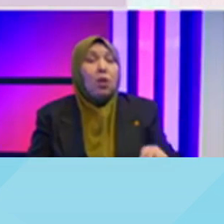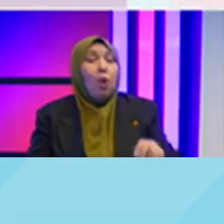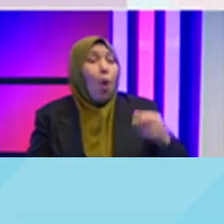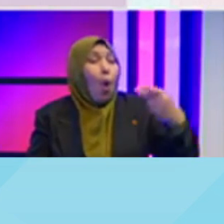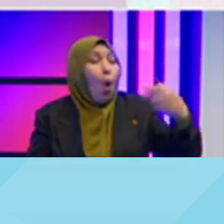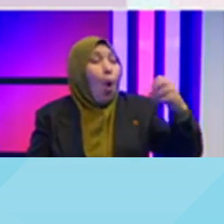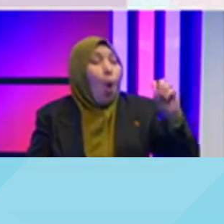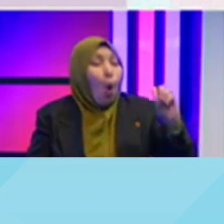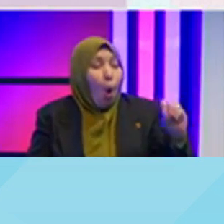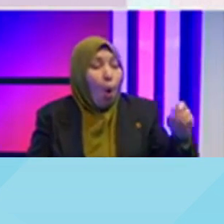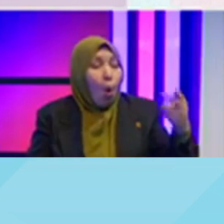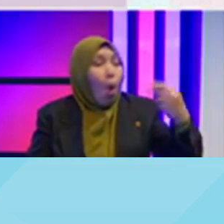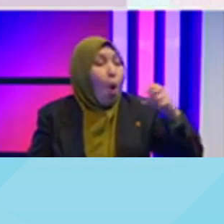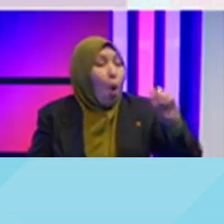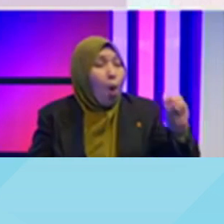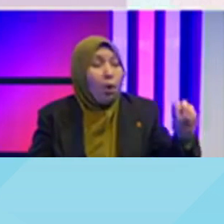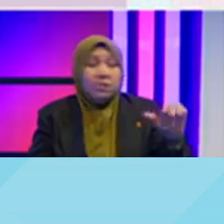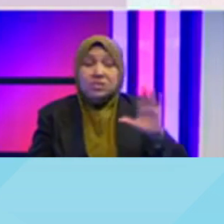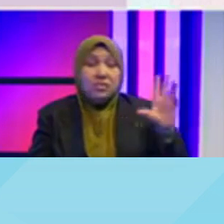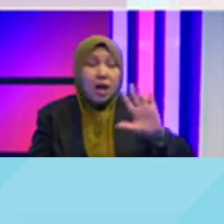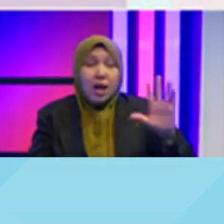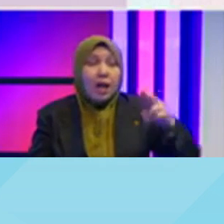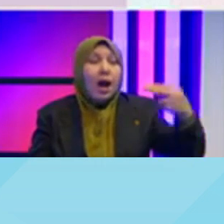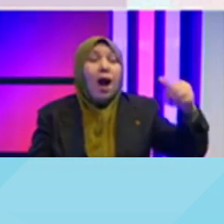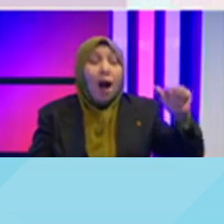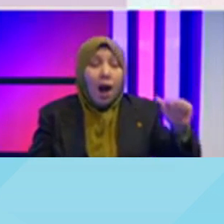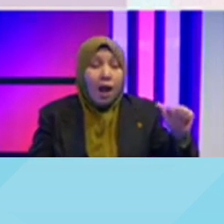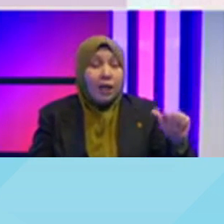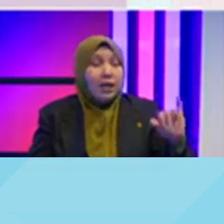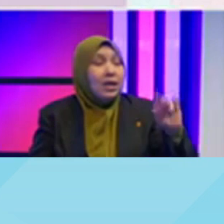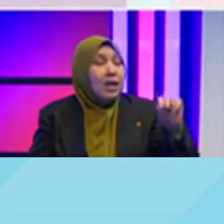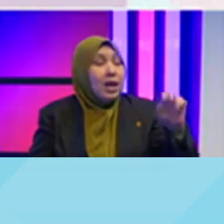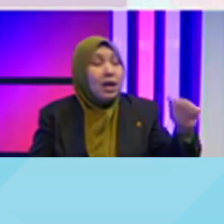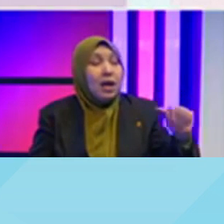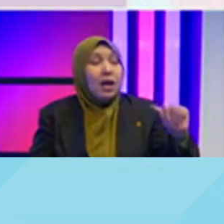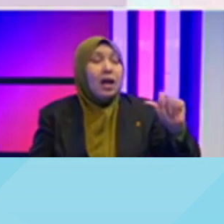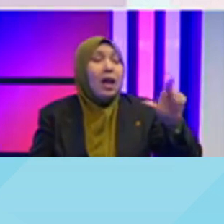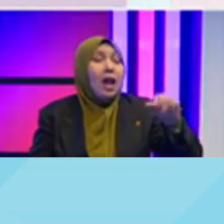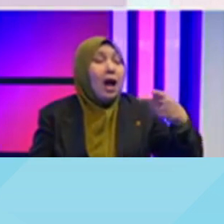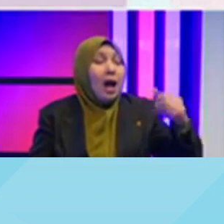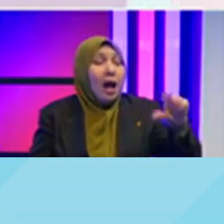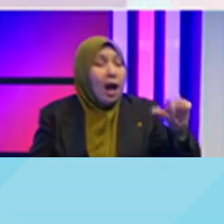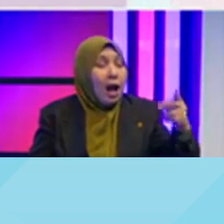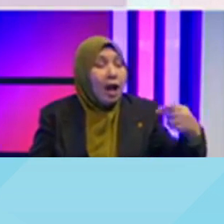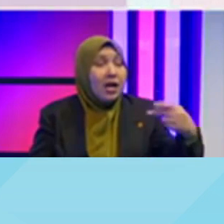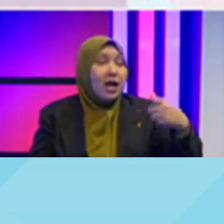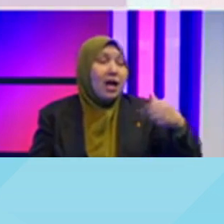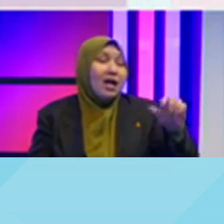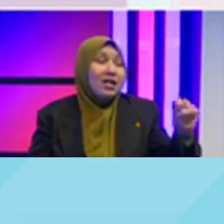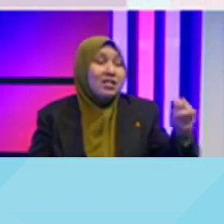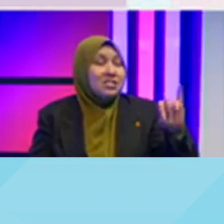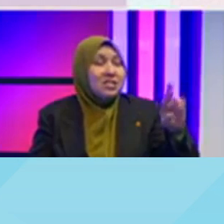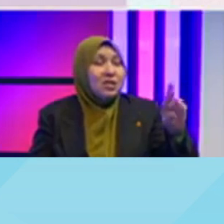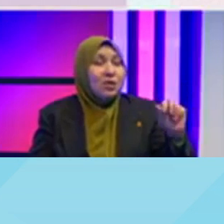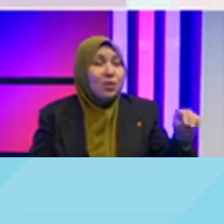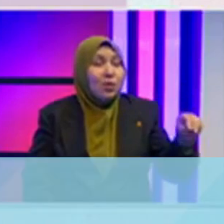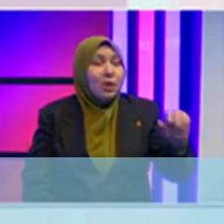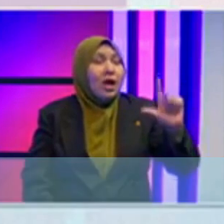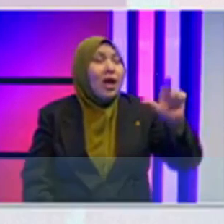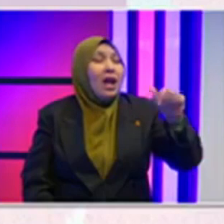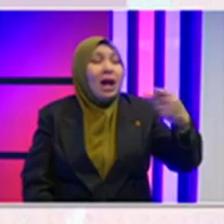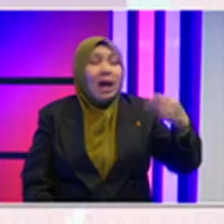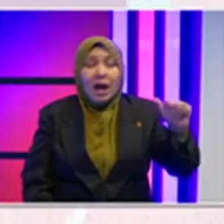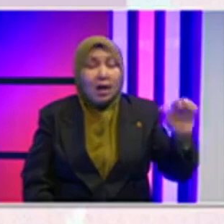khas Jelaskan dengan Hah innakum izalah hashiru nemunya lah